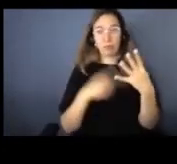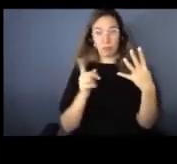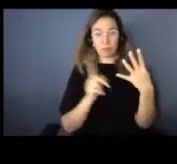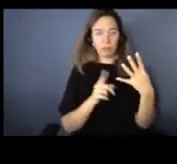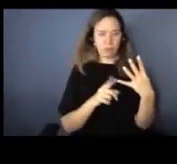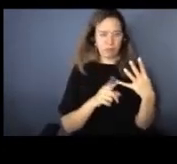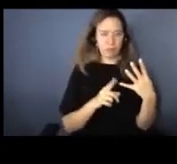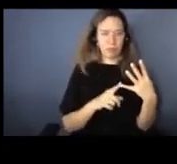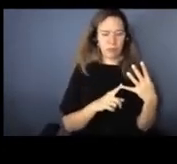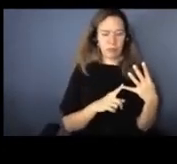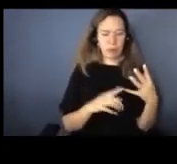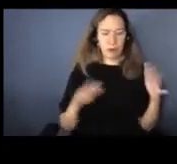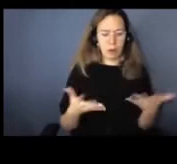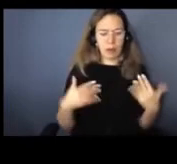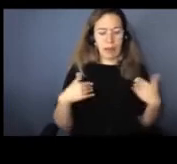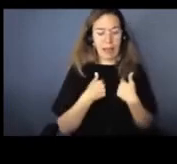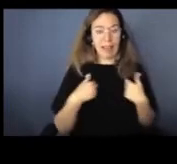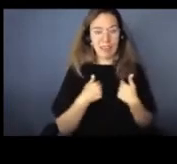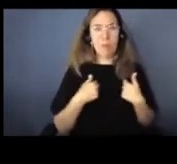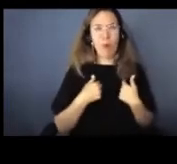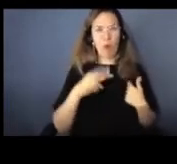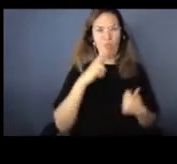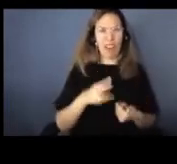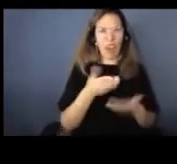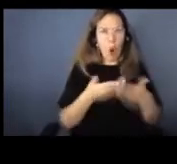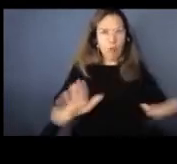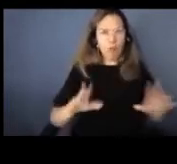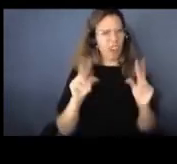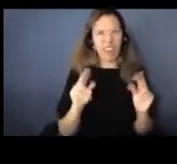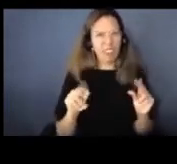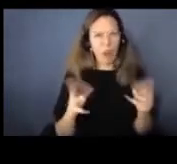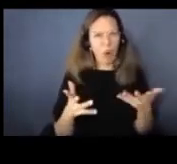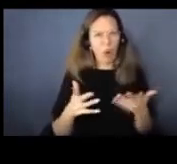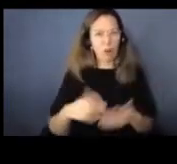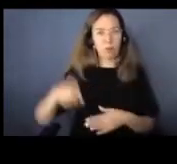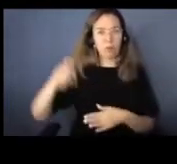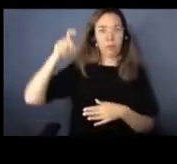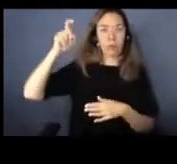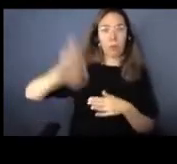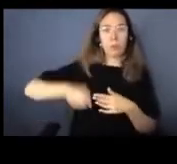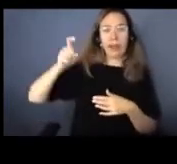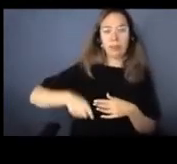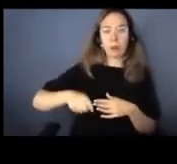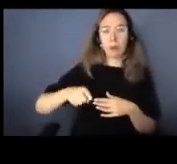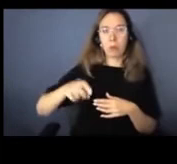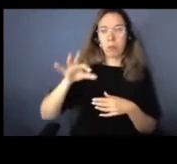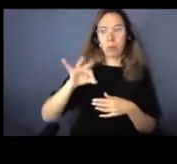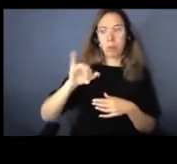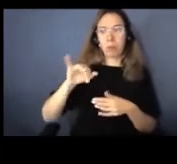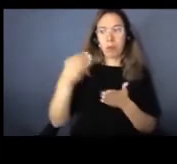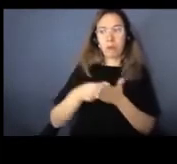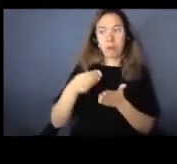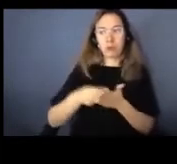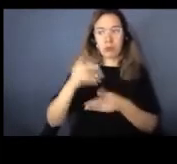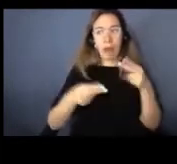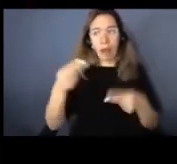que, bon, les animaux n'étant pas des biens, les obligations fiduciaires peuvent restreindre le pouvoir de mettre à mort les